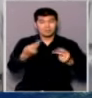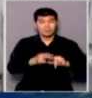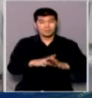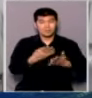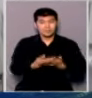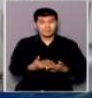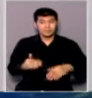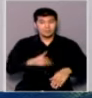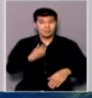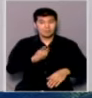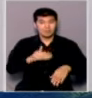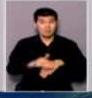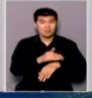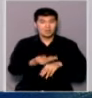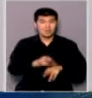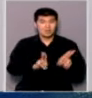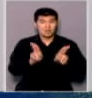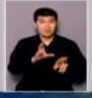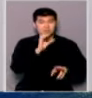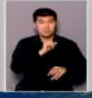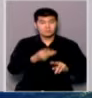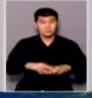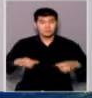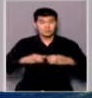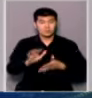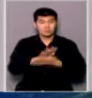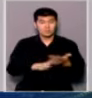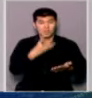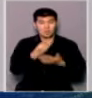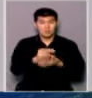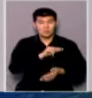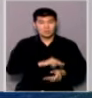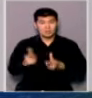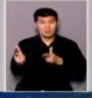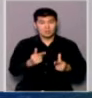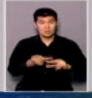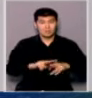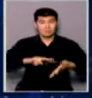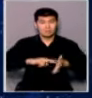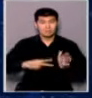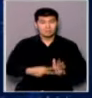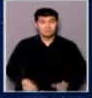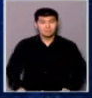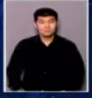является эффективным методом искоренения коррупции. Агентство продолжит свою работу согласно намеченным